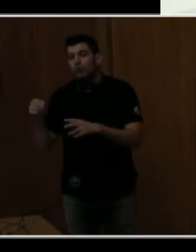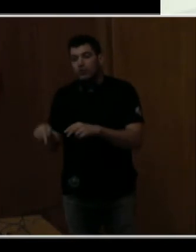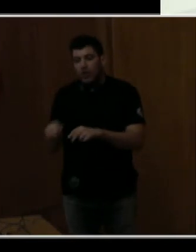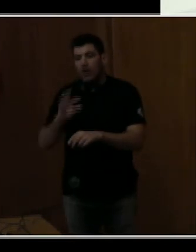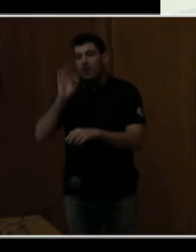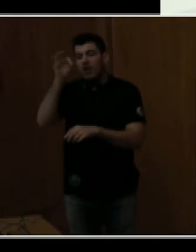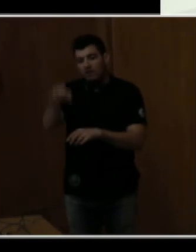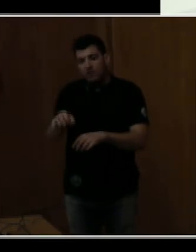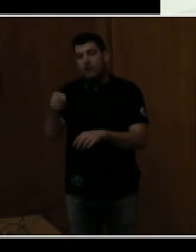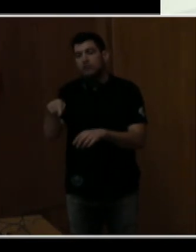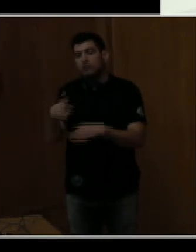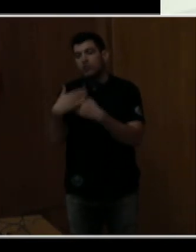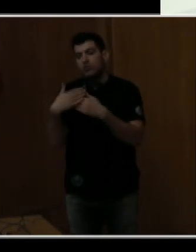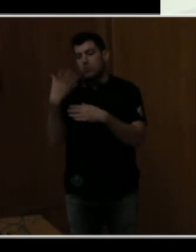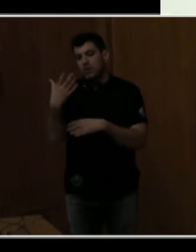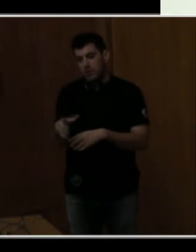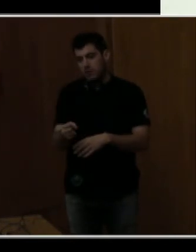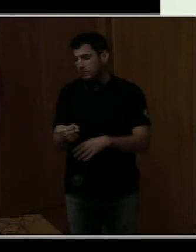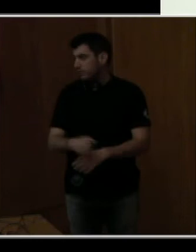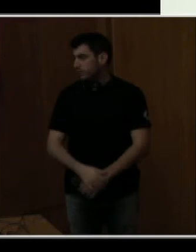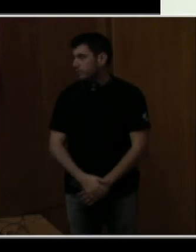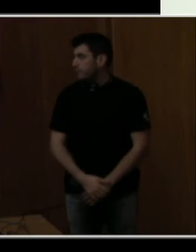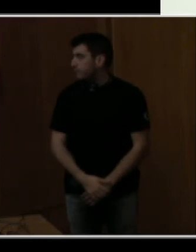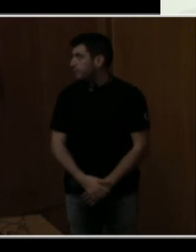μέχρι και την πόρτα του σπιτιού μας.